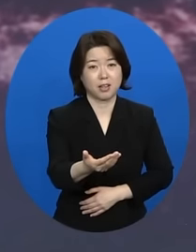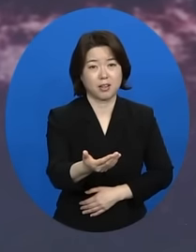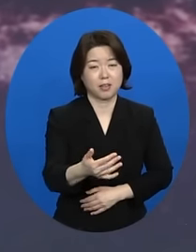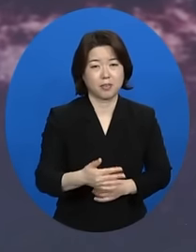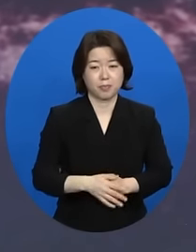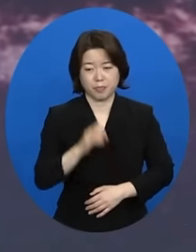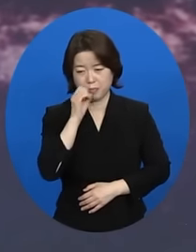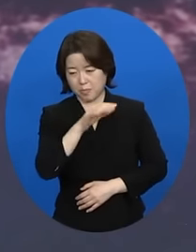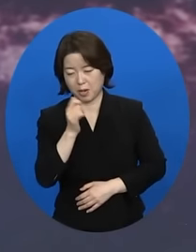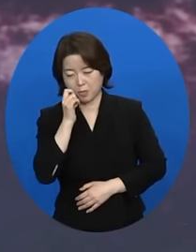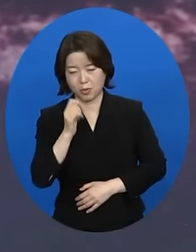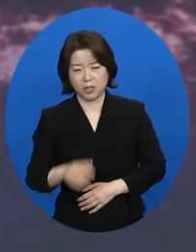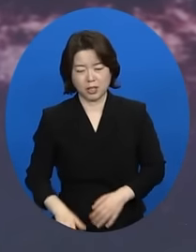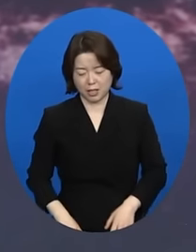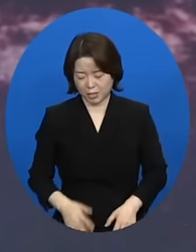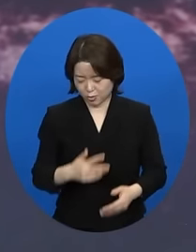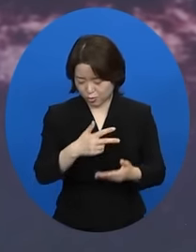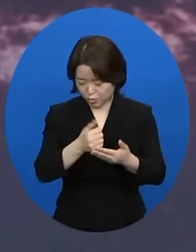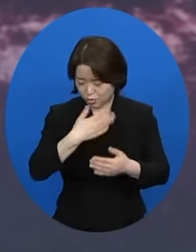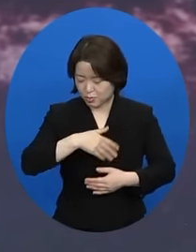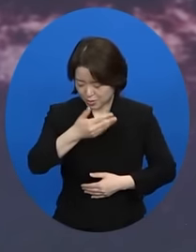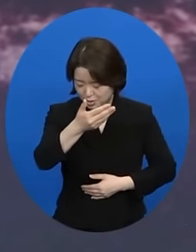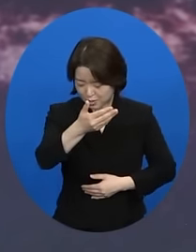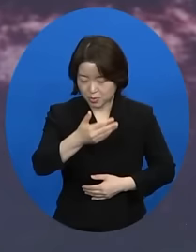말을 못하니까 주님이 하십니다.